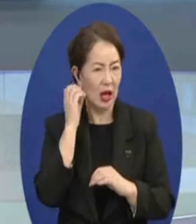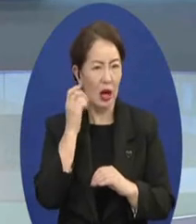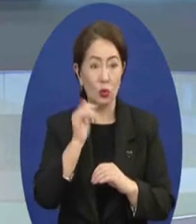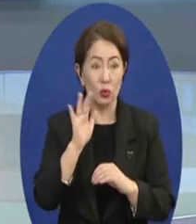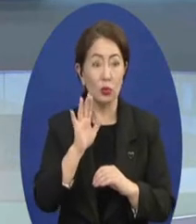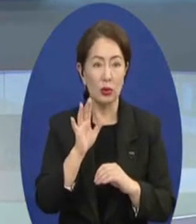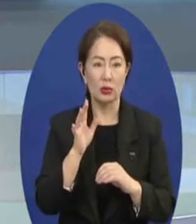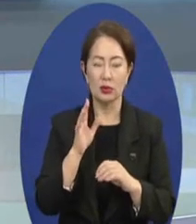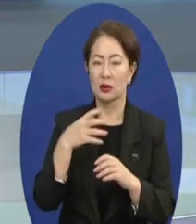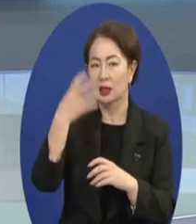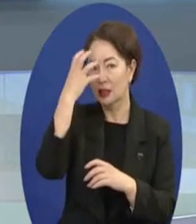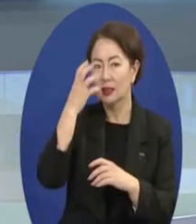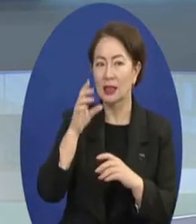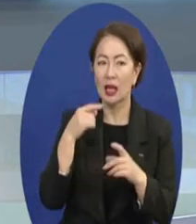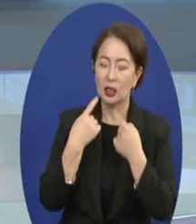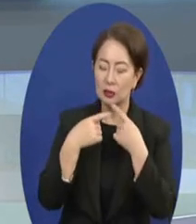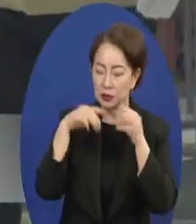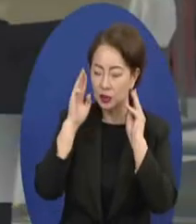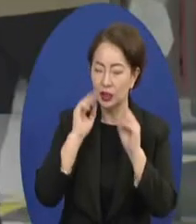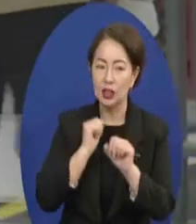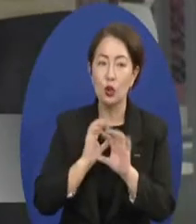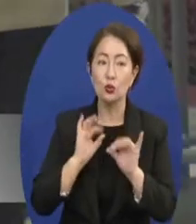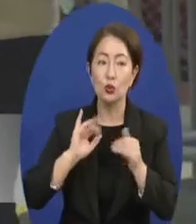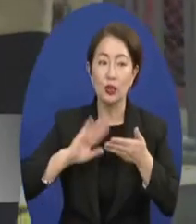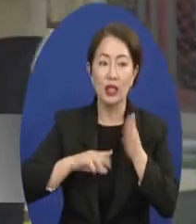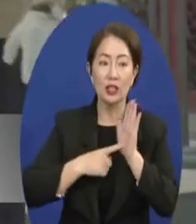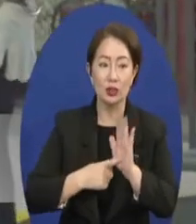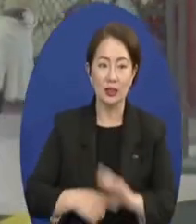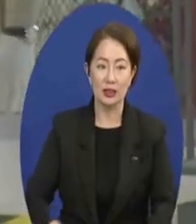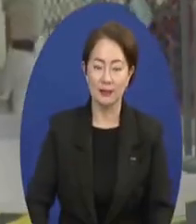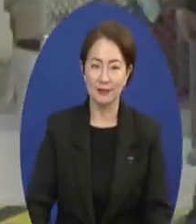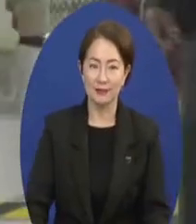төвшөнд шийдэх ажиллагаа танилцууллаа.